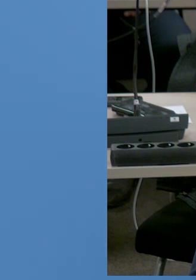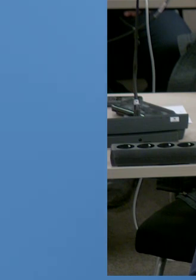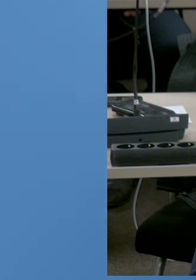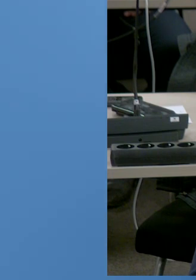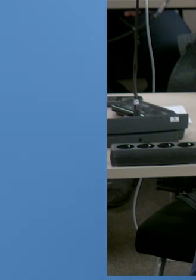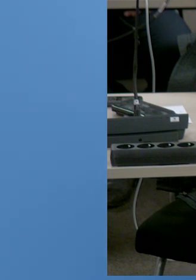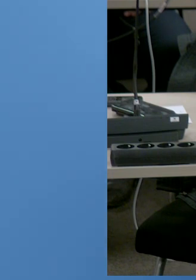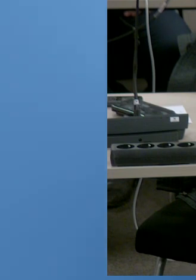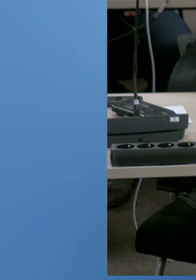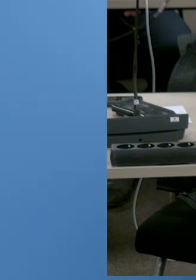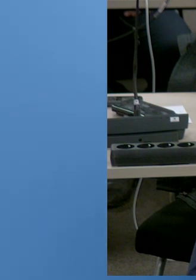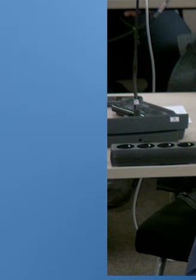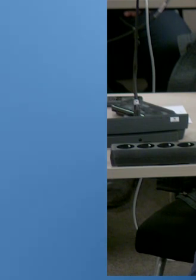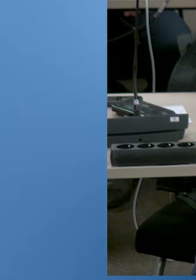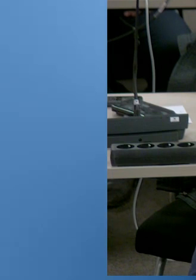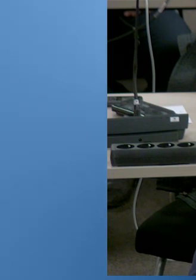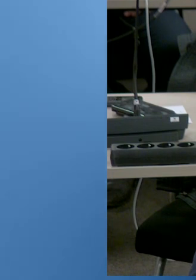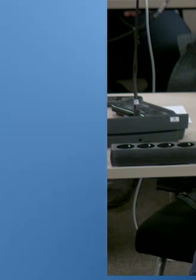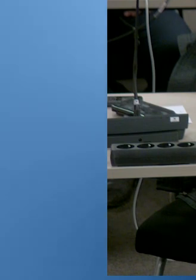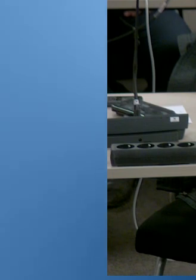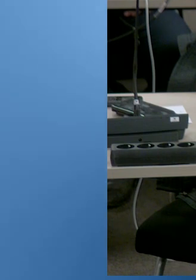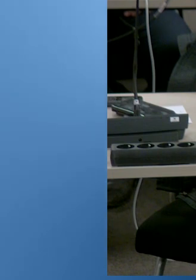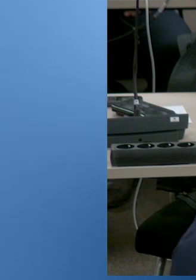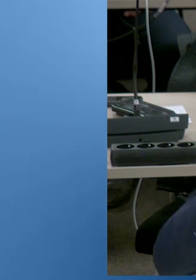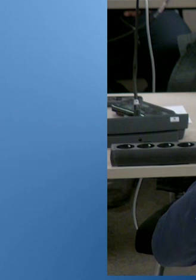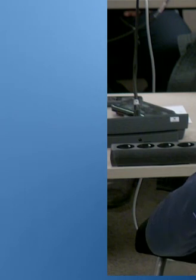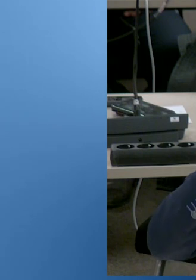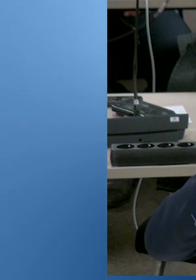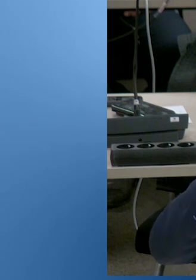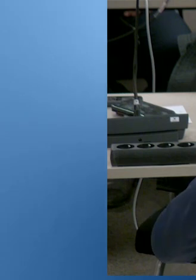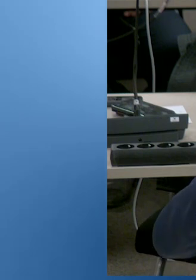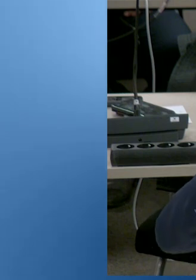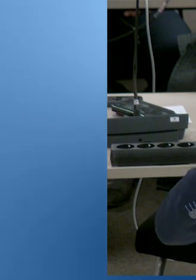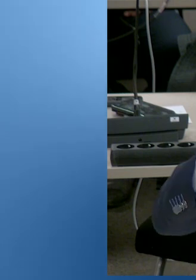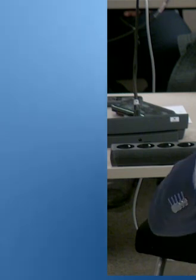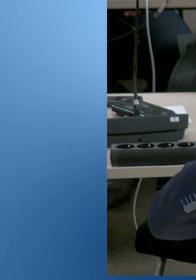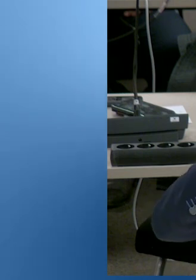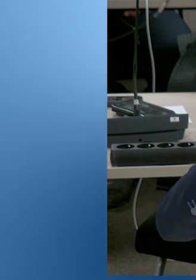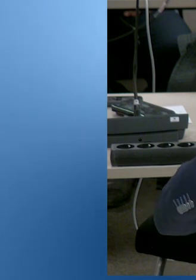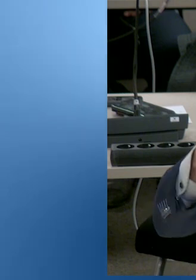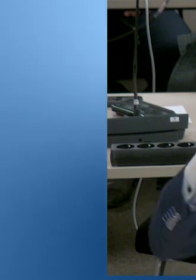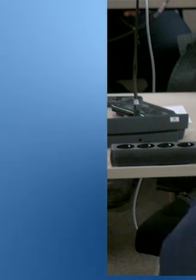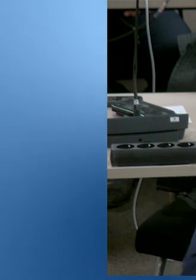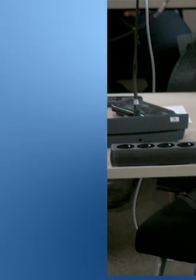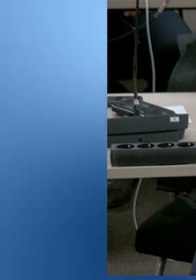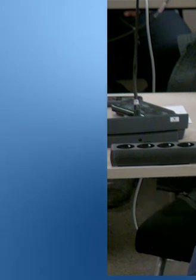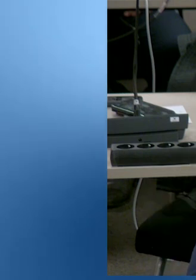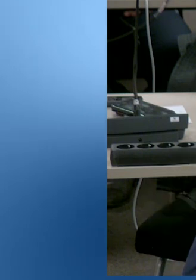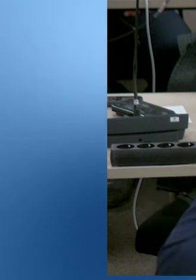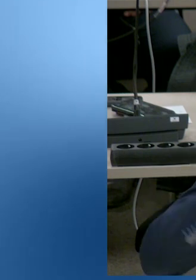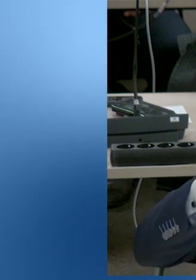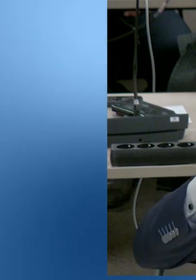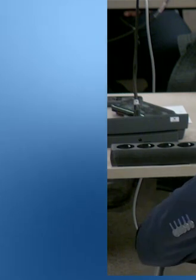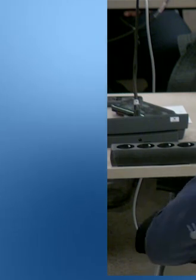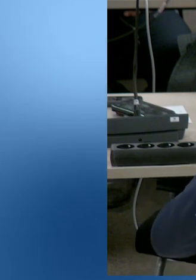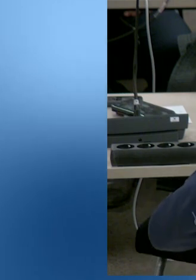ont posé la question ils ont posé la question à la ville que je relaye ici c'estàd dans un contexte de marchandisation progressive du milieu associative de